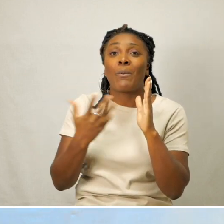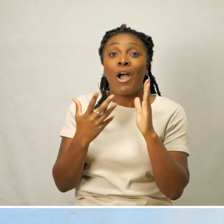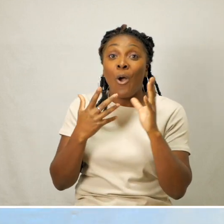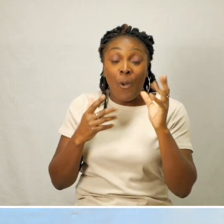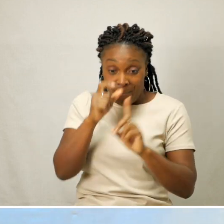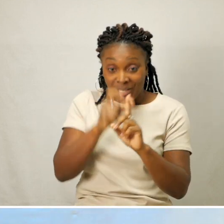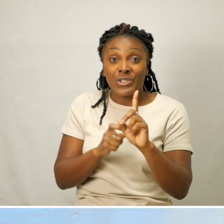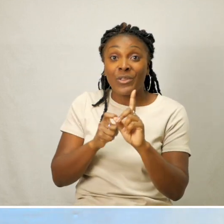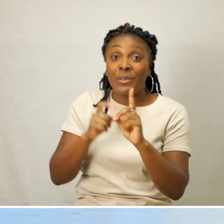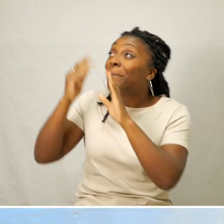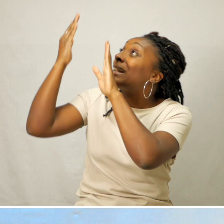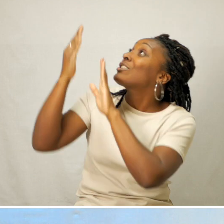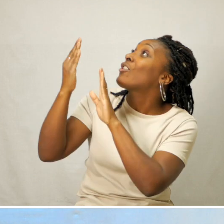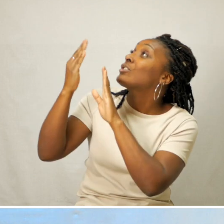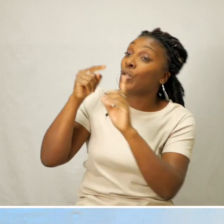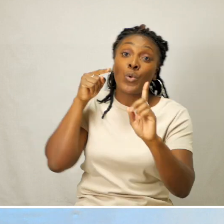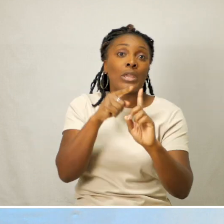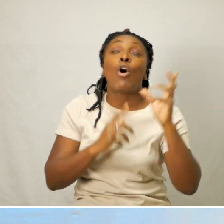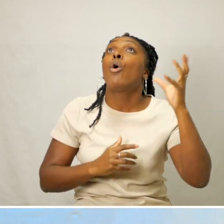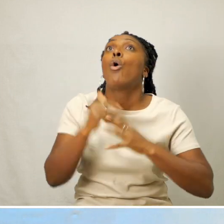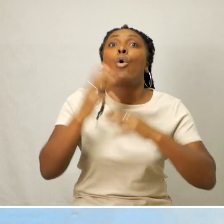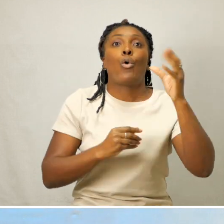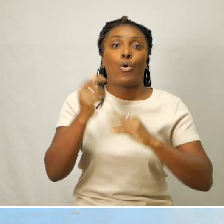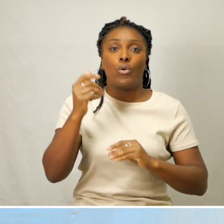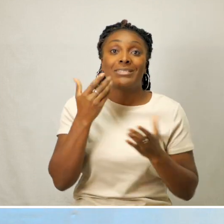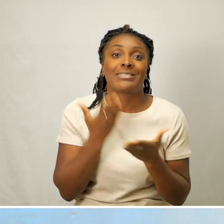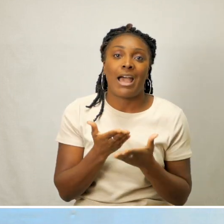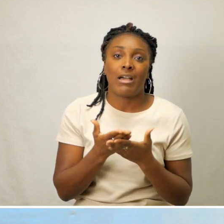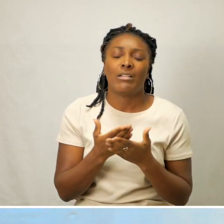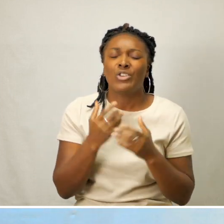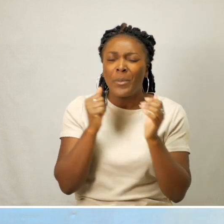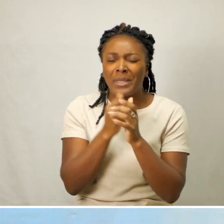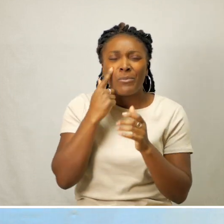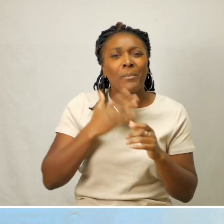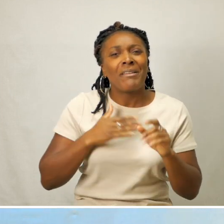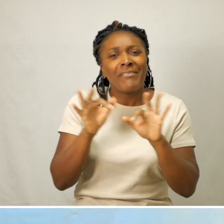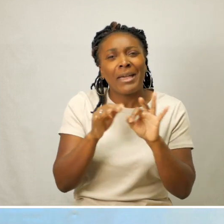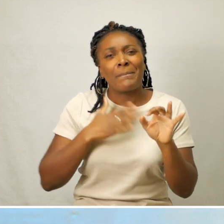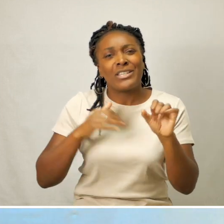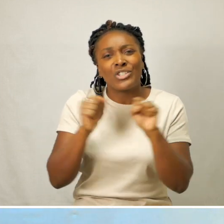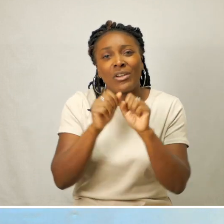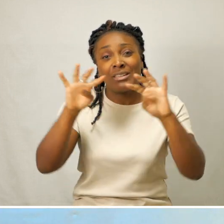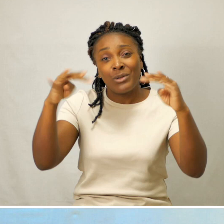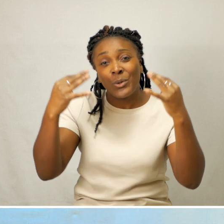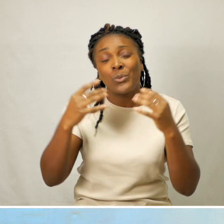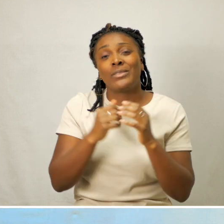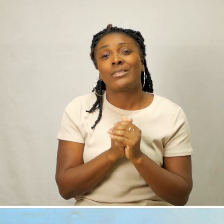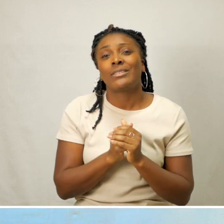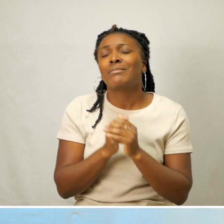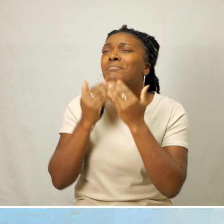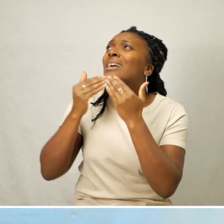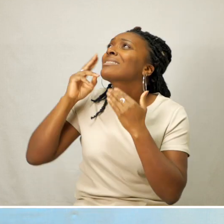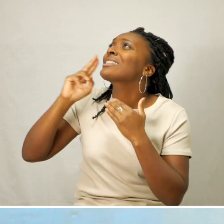présence. Heureux l'homme. Seigneur, je prie pour mes frères, mes sœurs, pour tous ceux qui écoutent. Seigneur, merci. Seigneur, mon Dieu, parce que